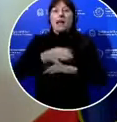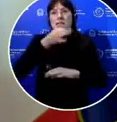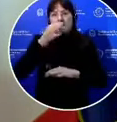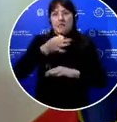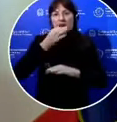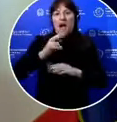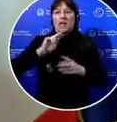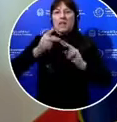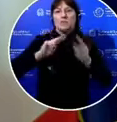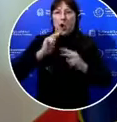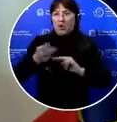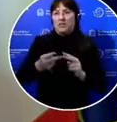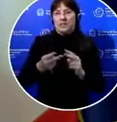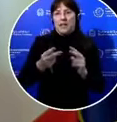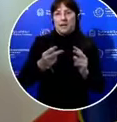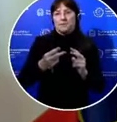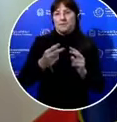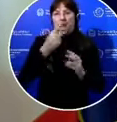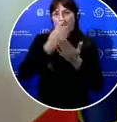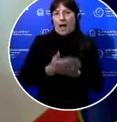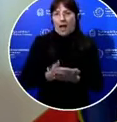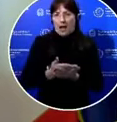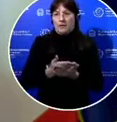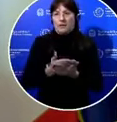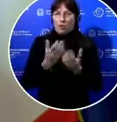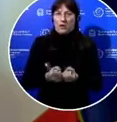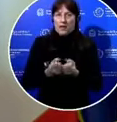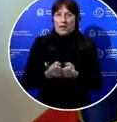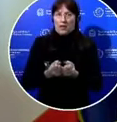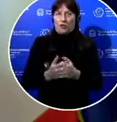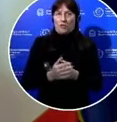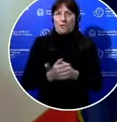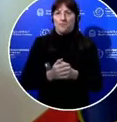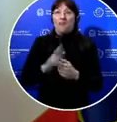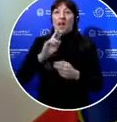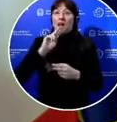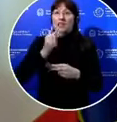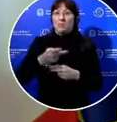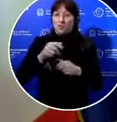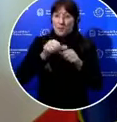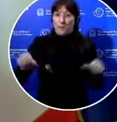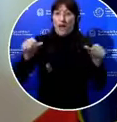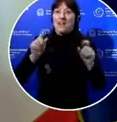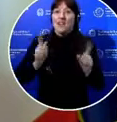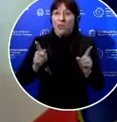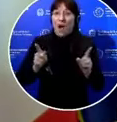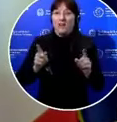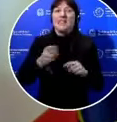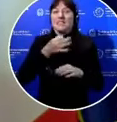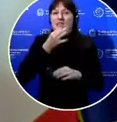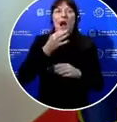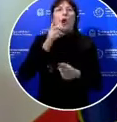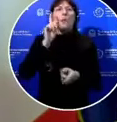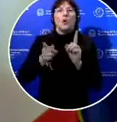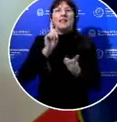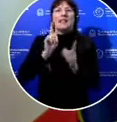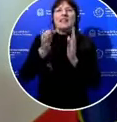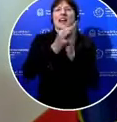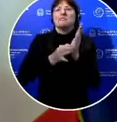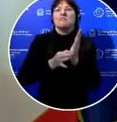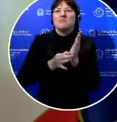risposte congrue e rispondere alla domanda fondamentale a cui deve rispondere questa conferenza, cioè quali politiche.